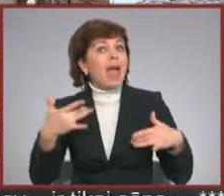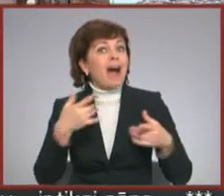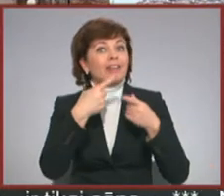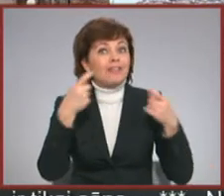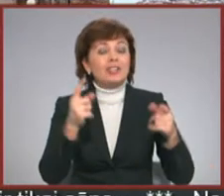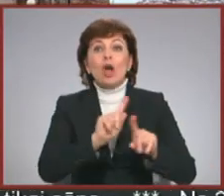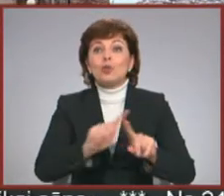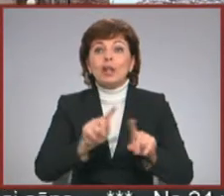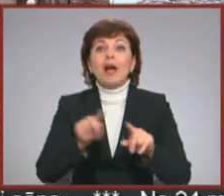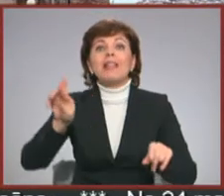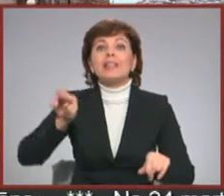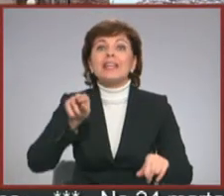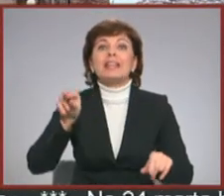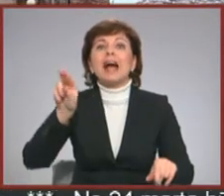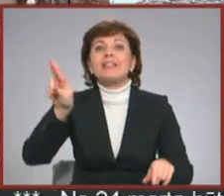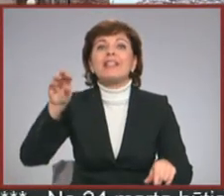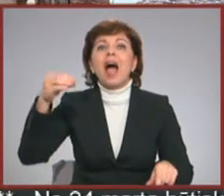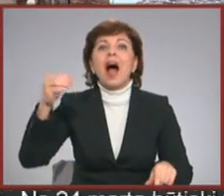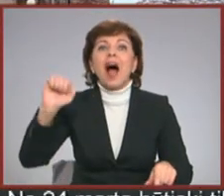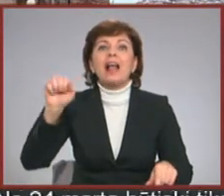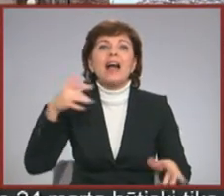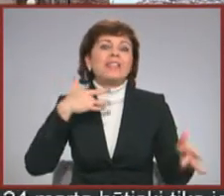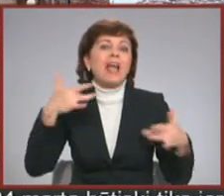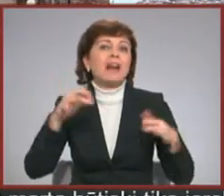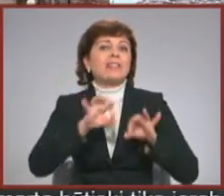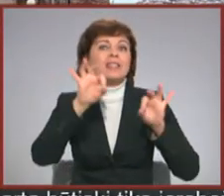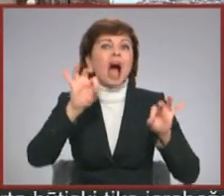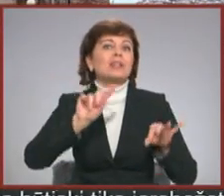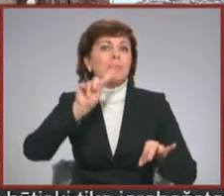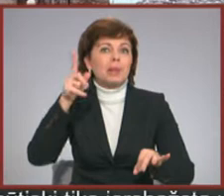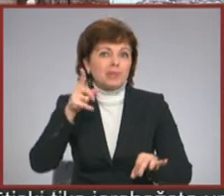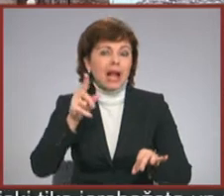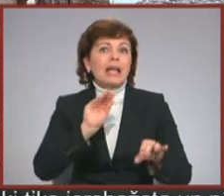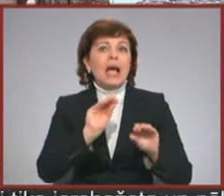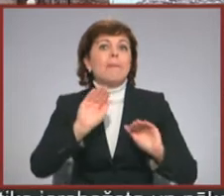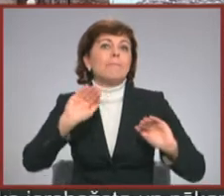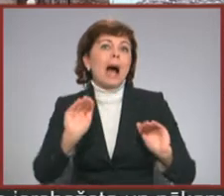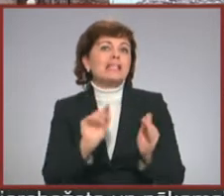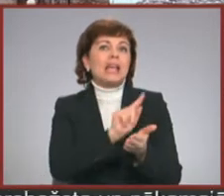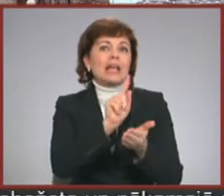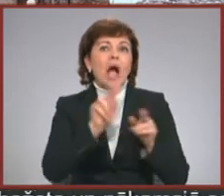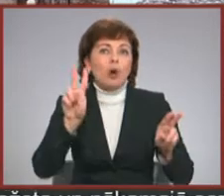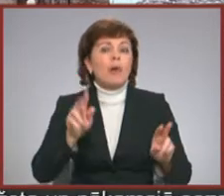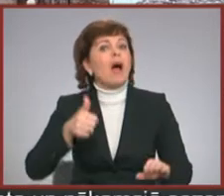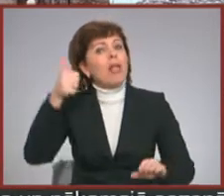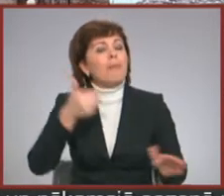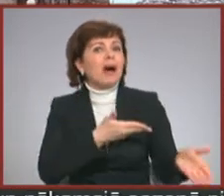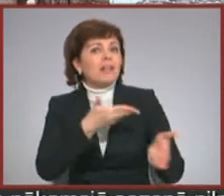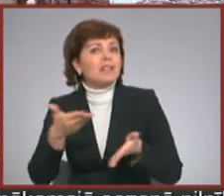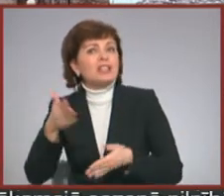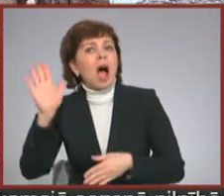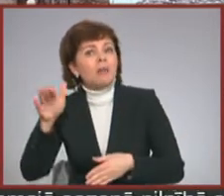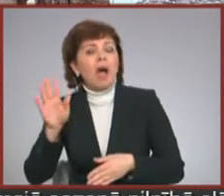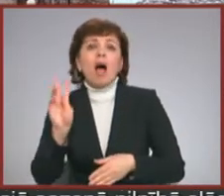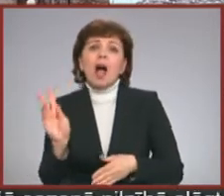tūdaļ, tūdaļ Dirty Deal teatro sāksies pirmizrāde. Iestudējumam mazie jautājumi. Kā labāk viesībās atvadīties vai kā iepazīties